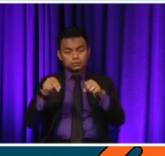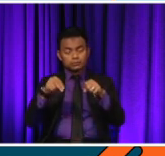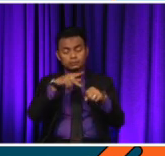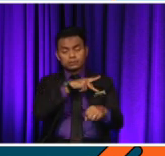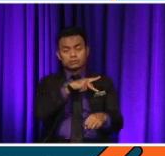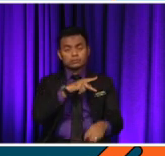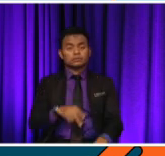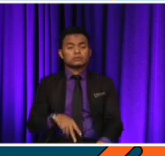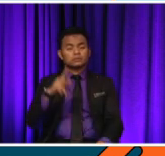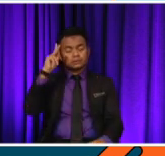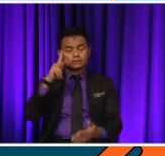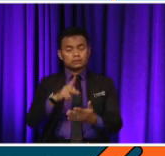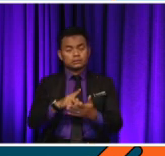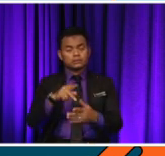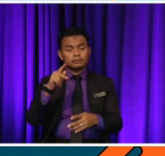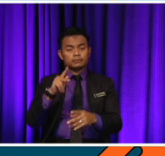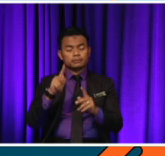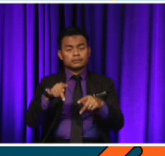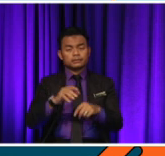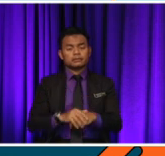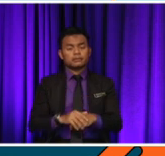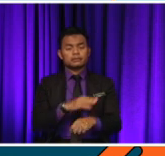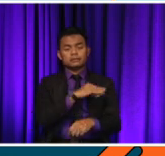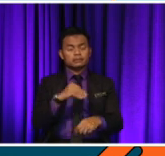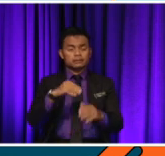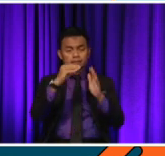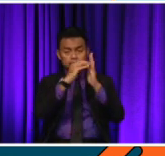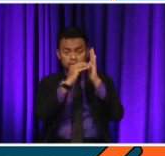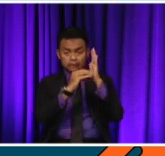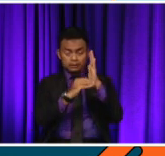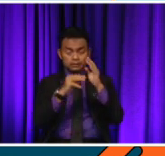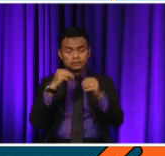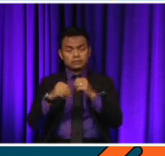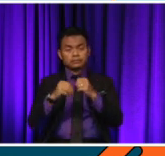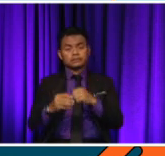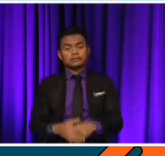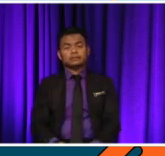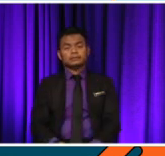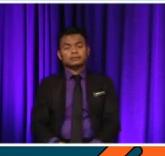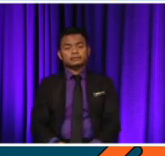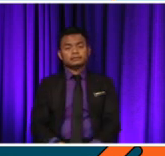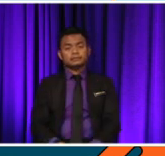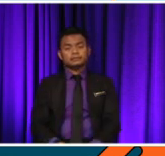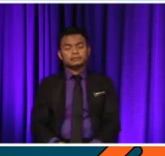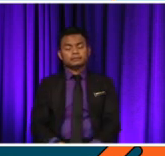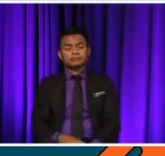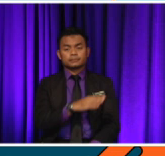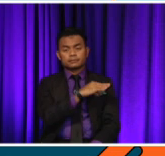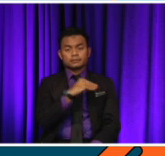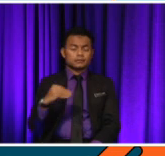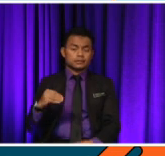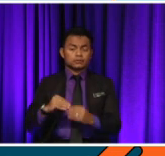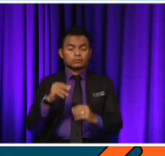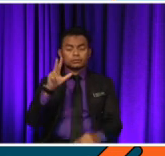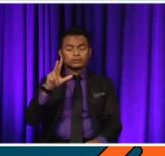menganalisis masalah dengan baik ini Kemayoran pentinglah sebagai pemimpin atau pengurus dan yang ketiga membuat